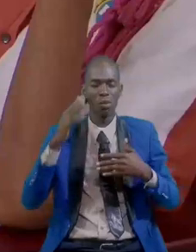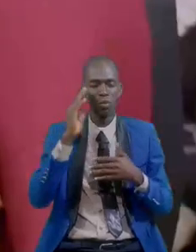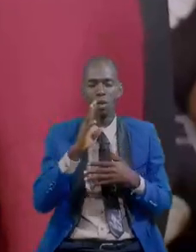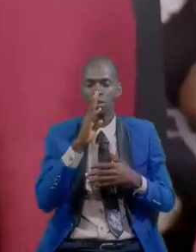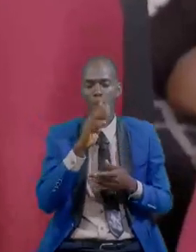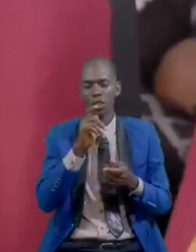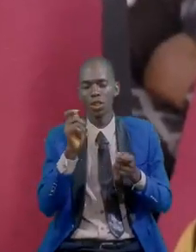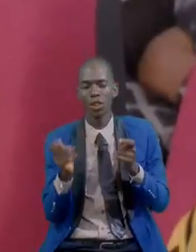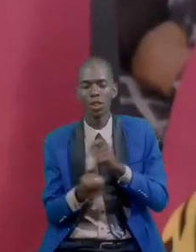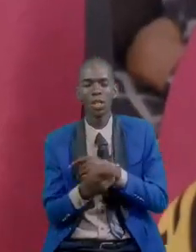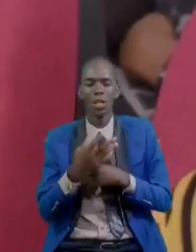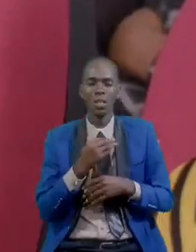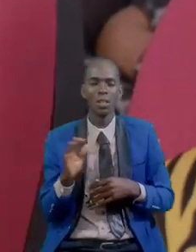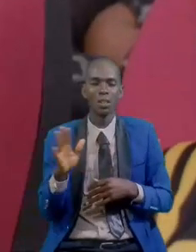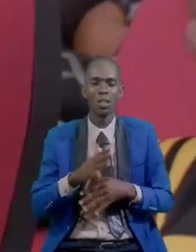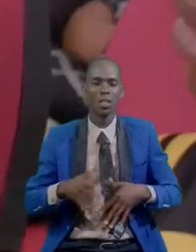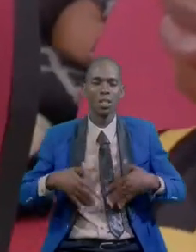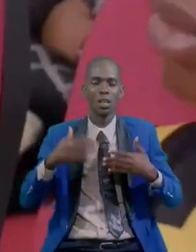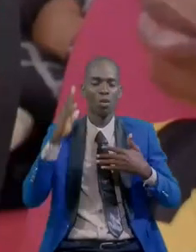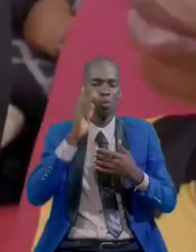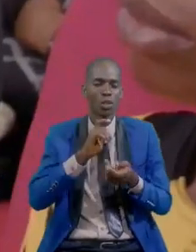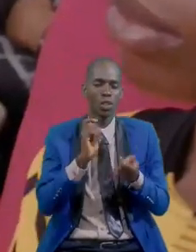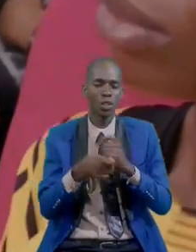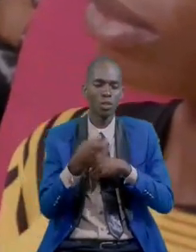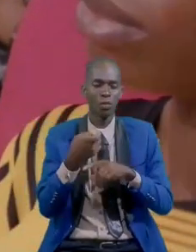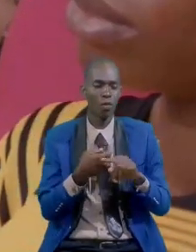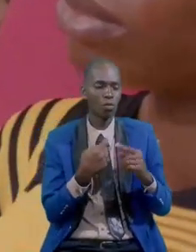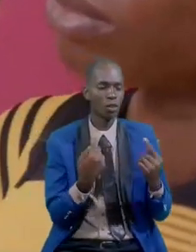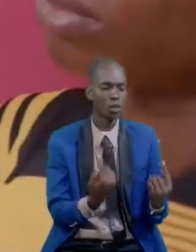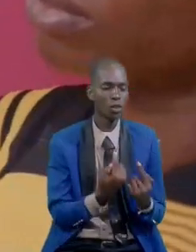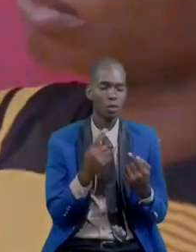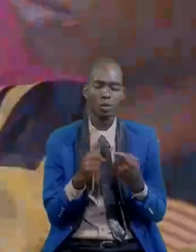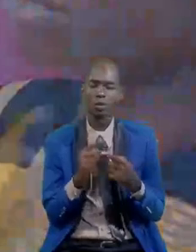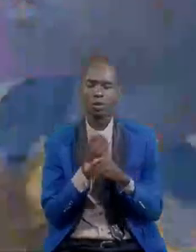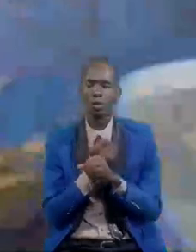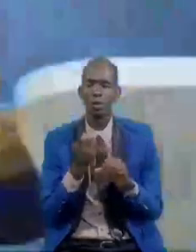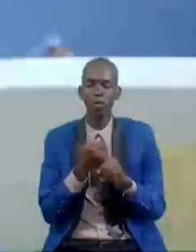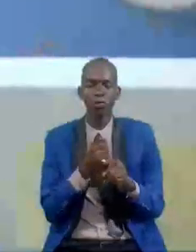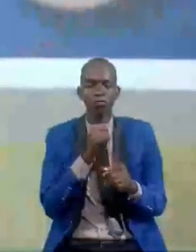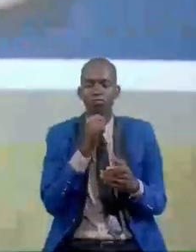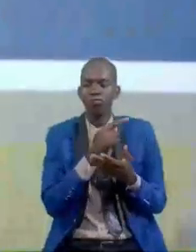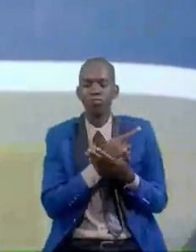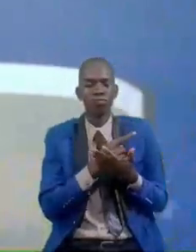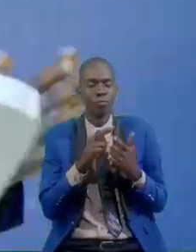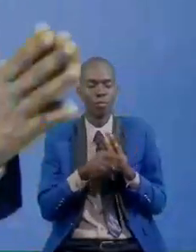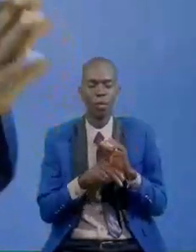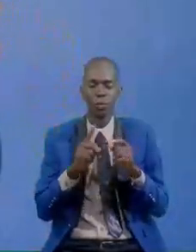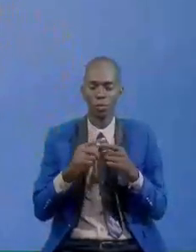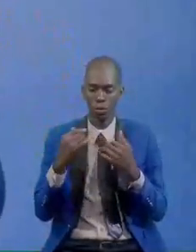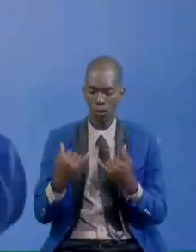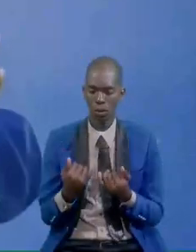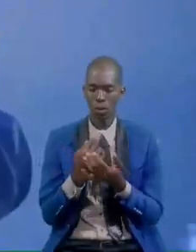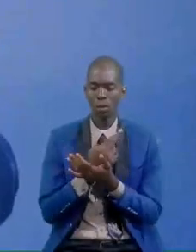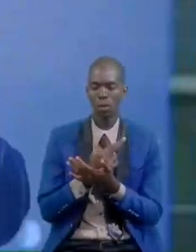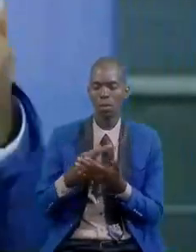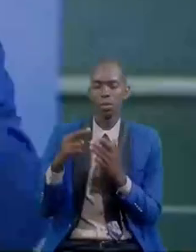changée et leur vie sera transformée et quitteront le péché pour le salut, de l'injustice à la justice.